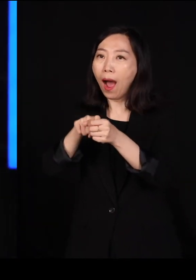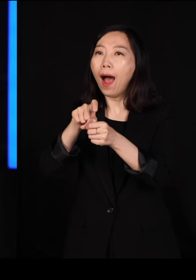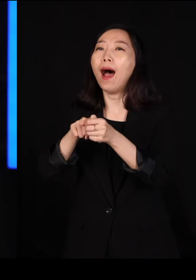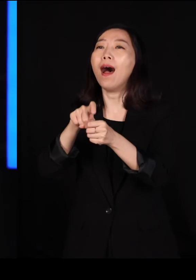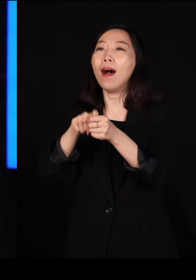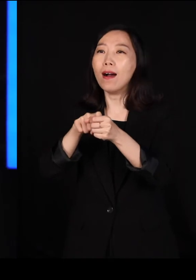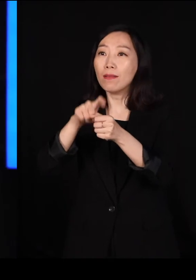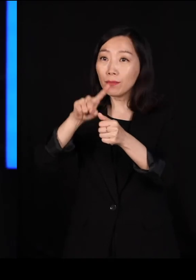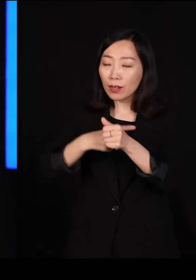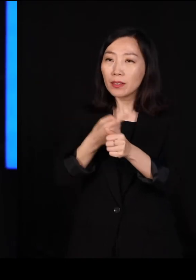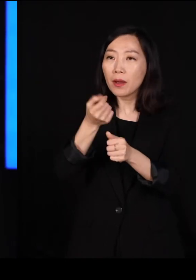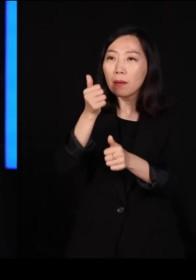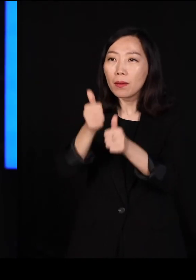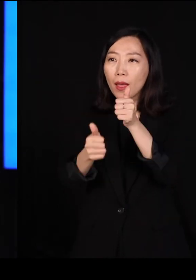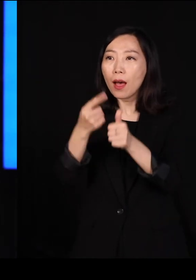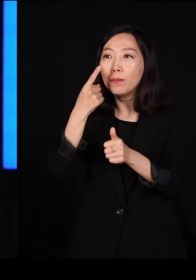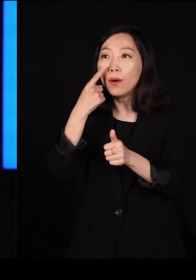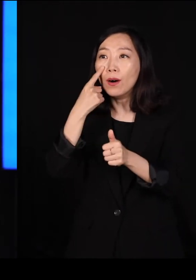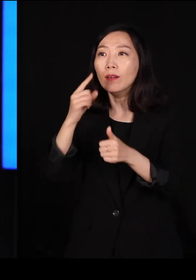실험을 설계하시면 돼요.